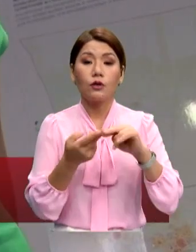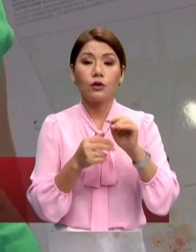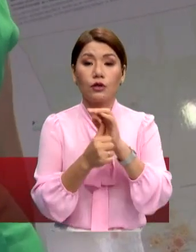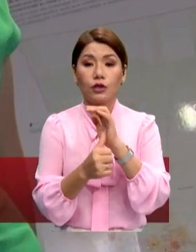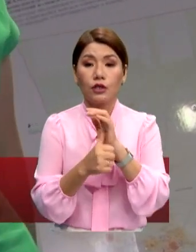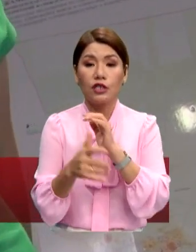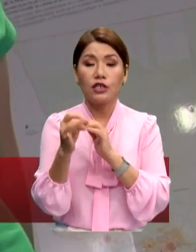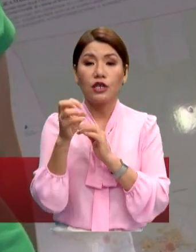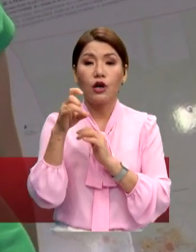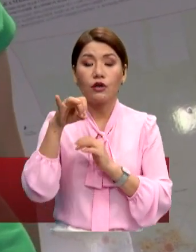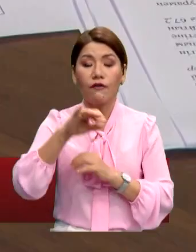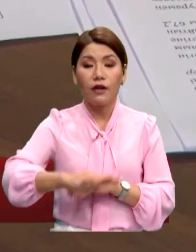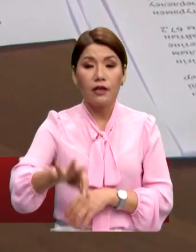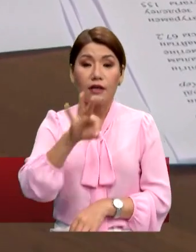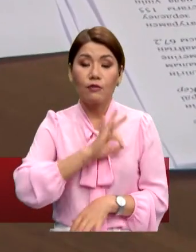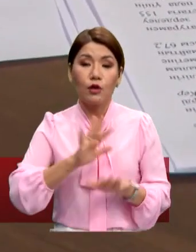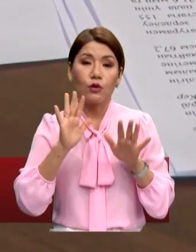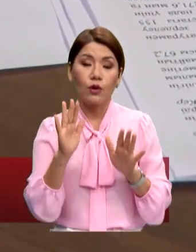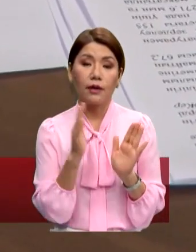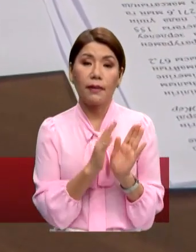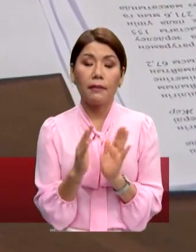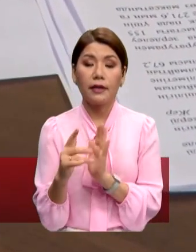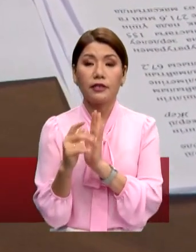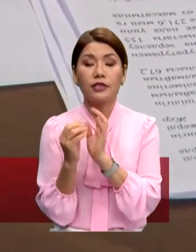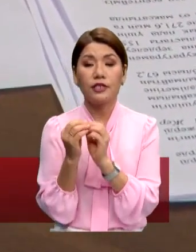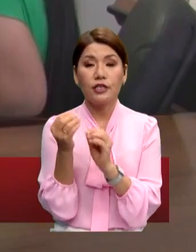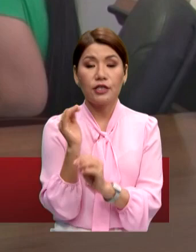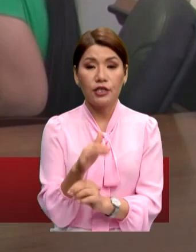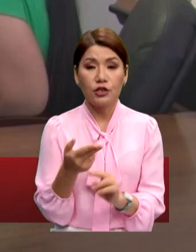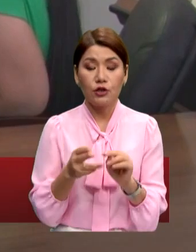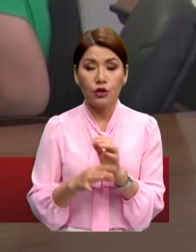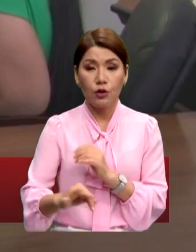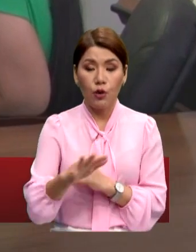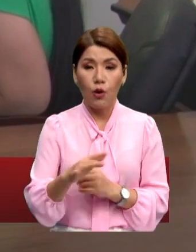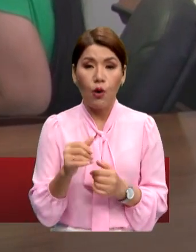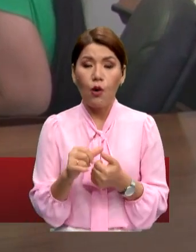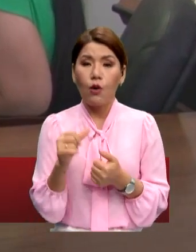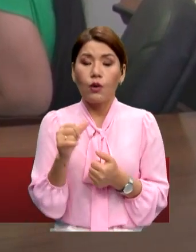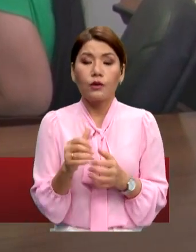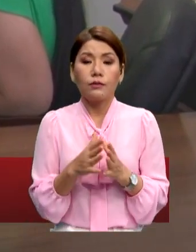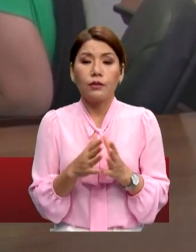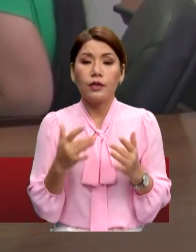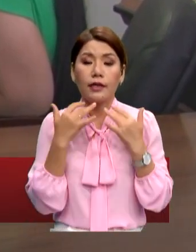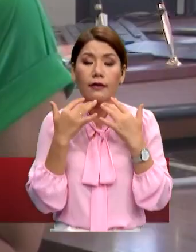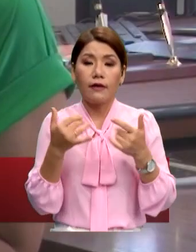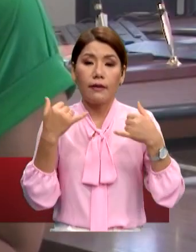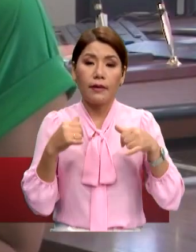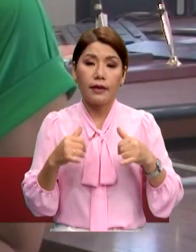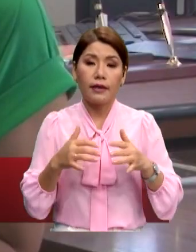тысяч гектаров, при этом использовалась только порядка 10 тысяч. В результате в регионе острая нехватка пастбищных